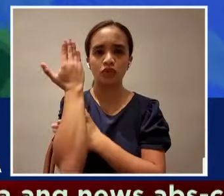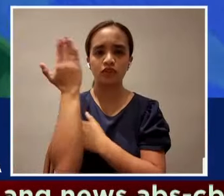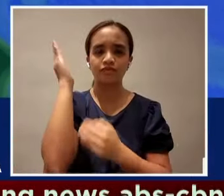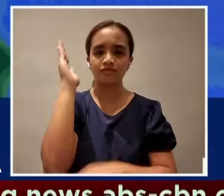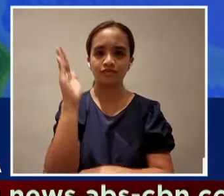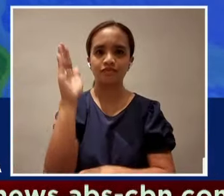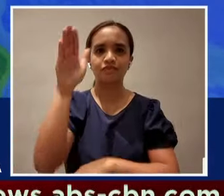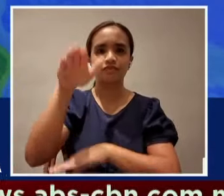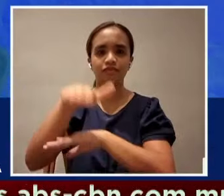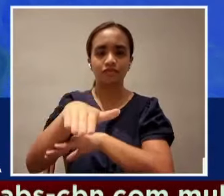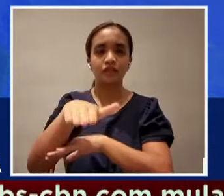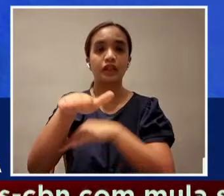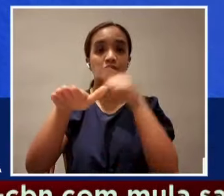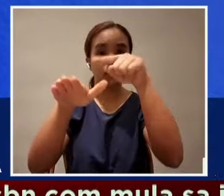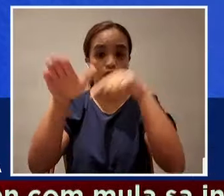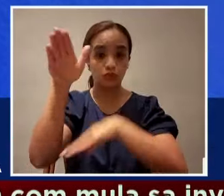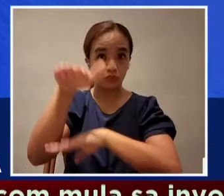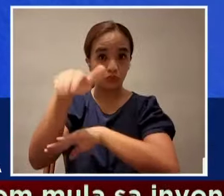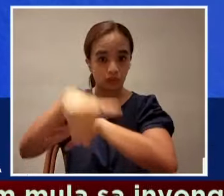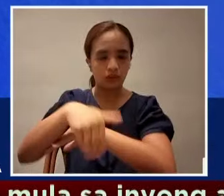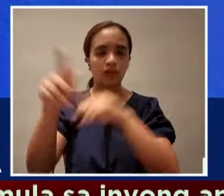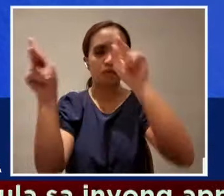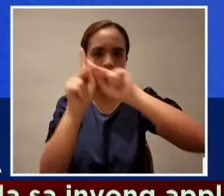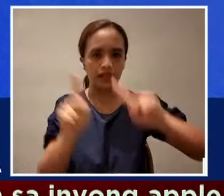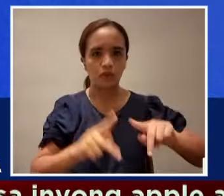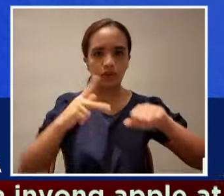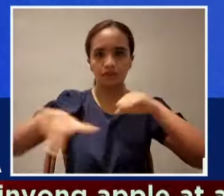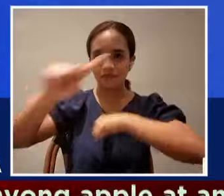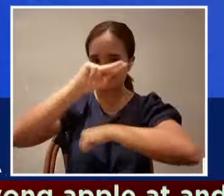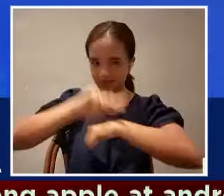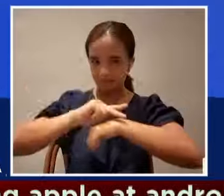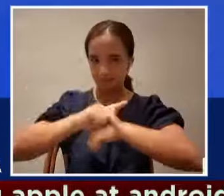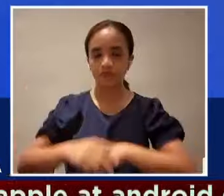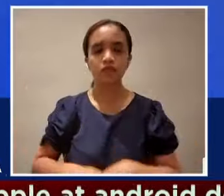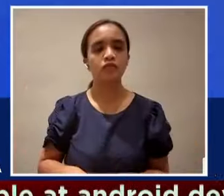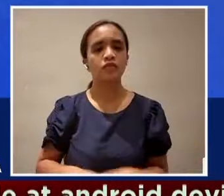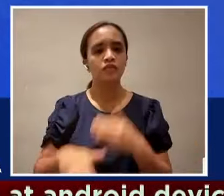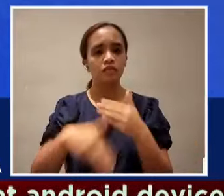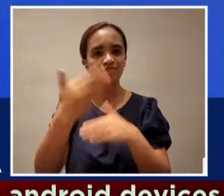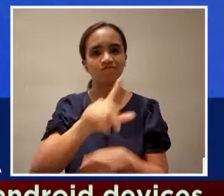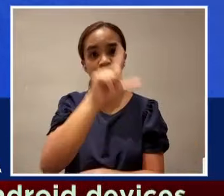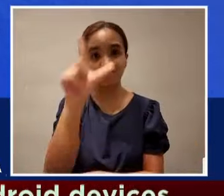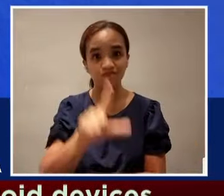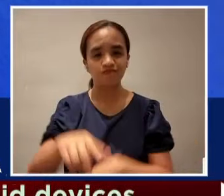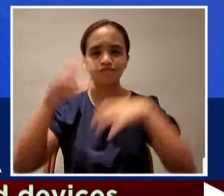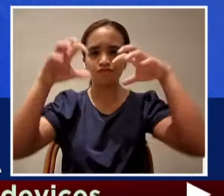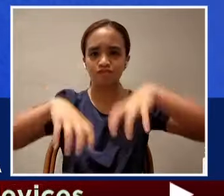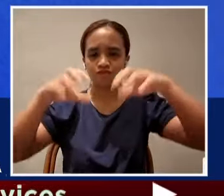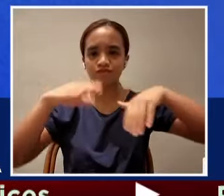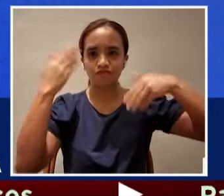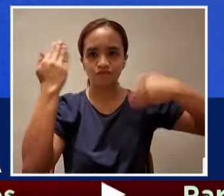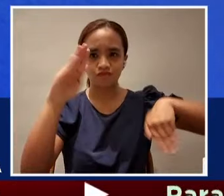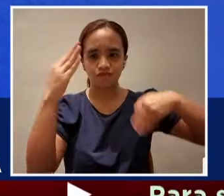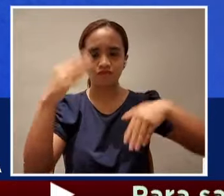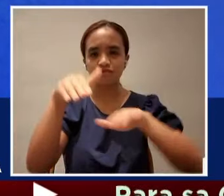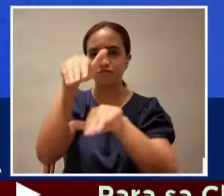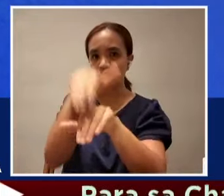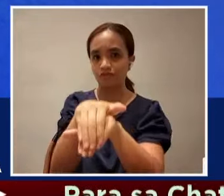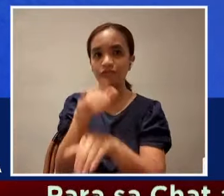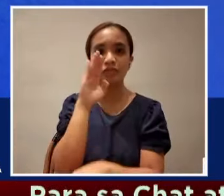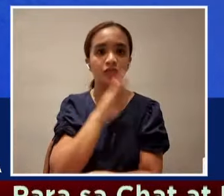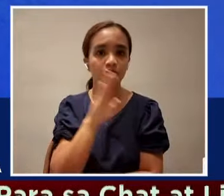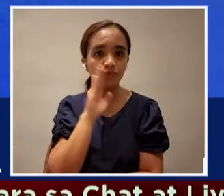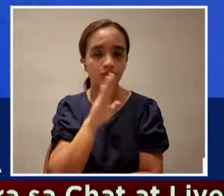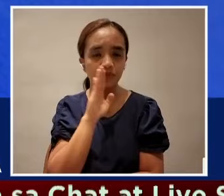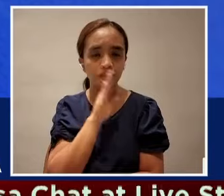sa Palawan at Panay. Sa Luzon, Sabado ng hapon, uulan sa Cordillera, Mindoro at Bicol at sa Linggo, may